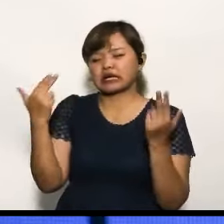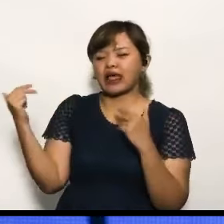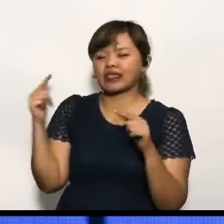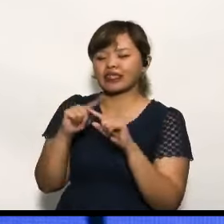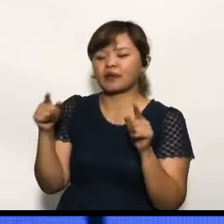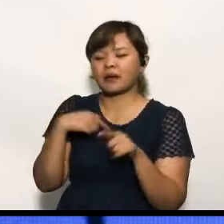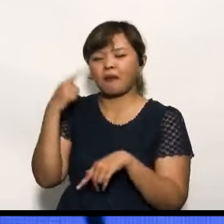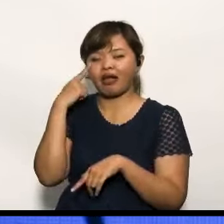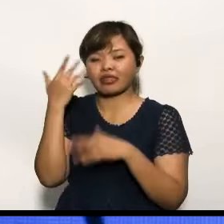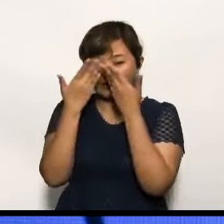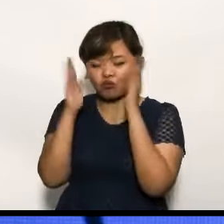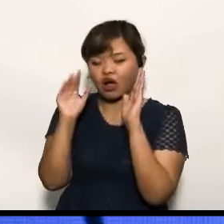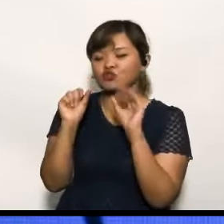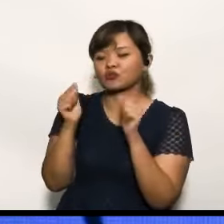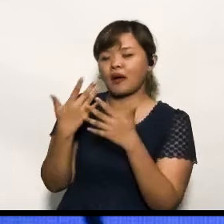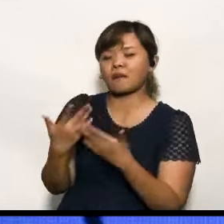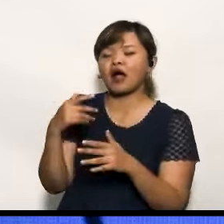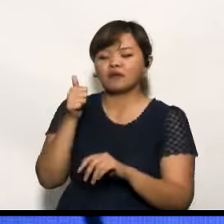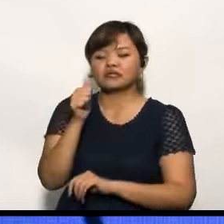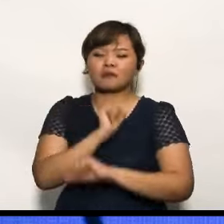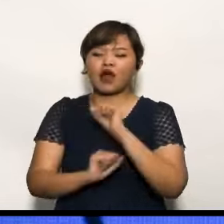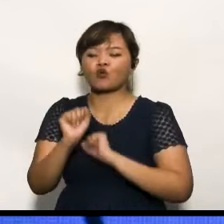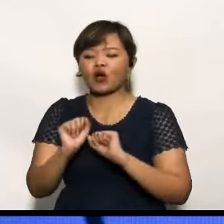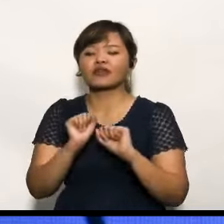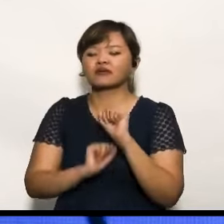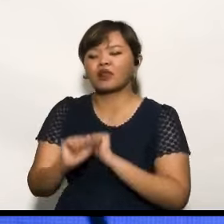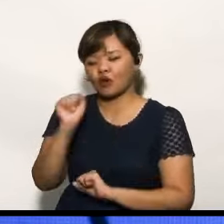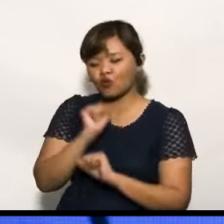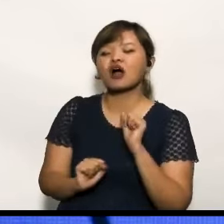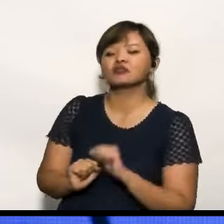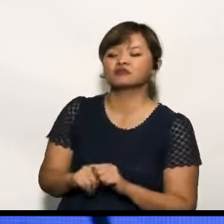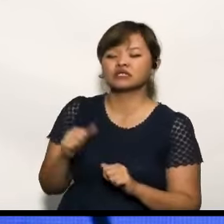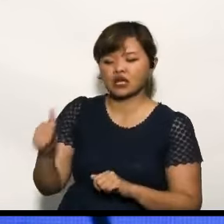But God open up your eyes so you can do something about that.